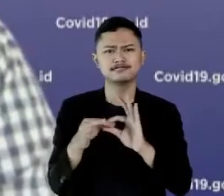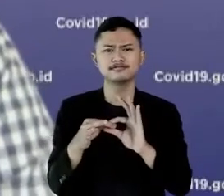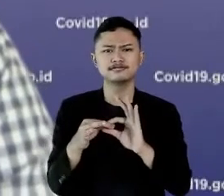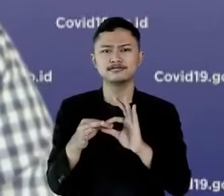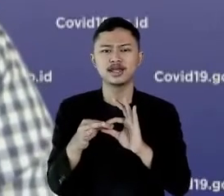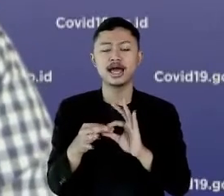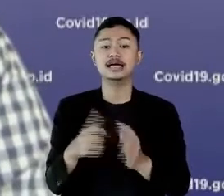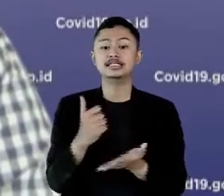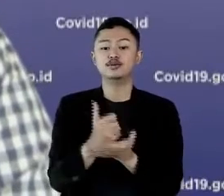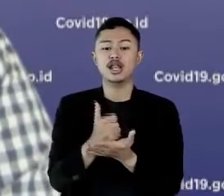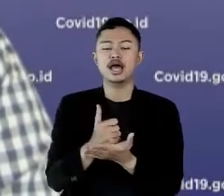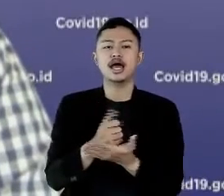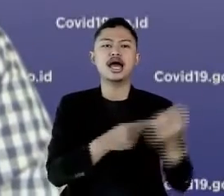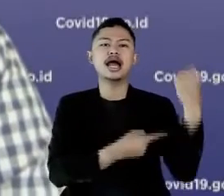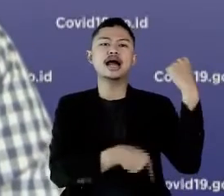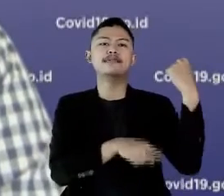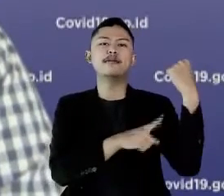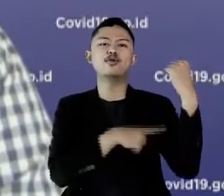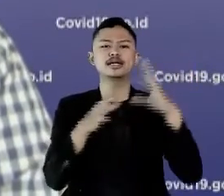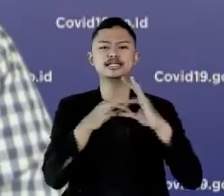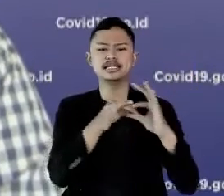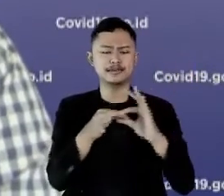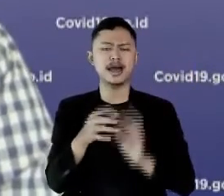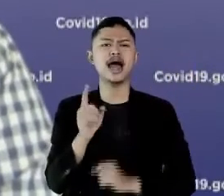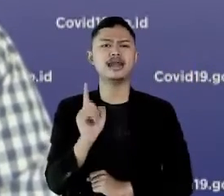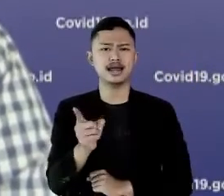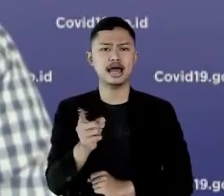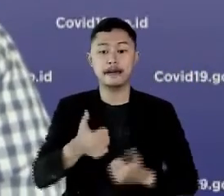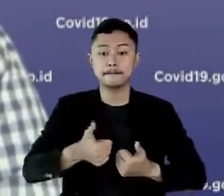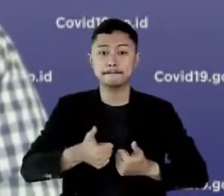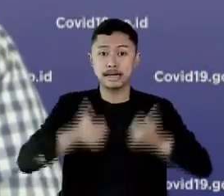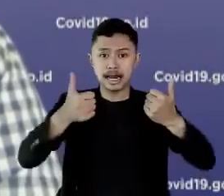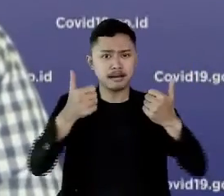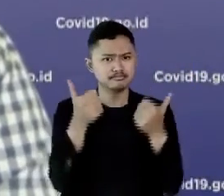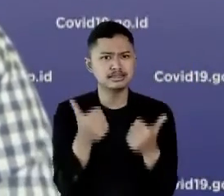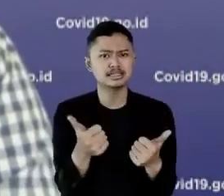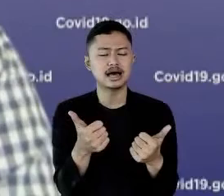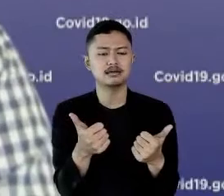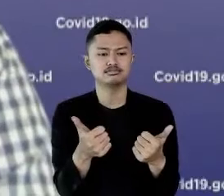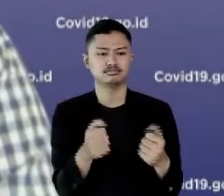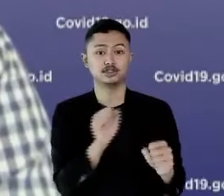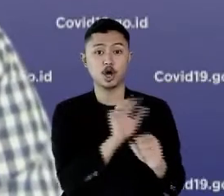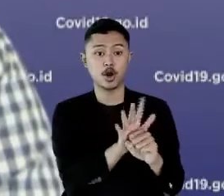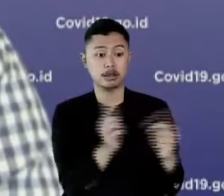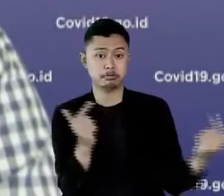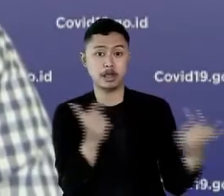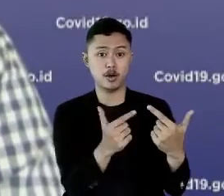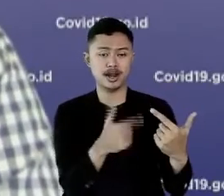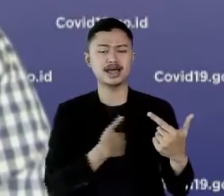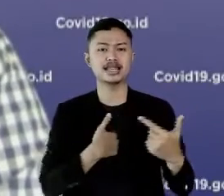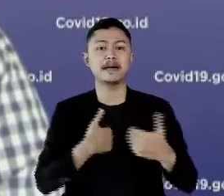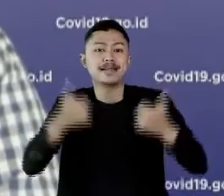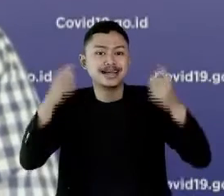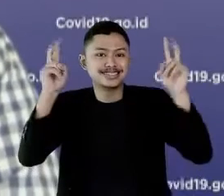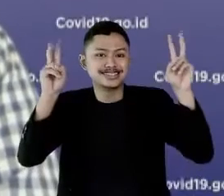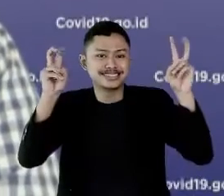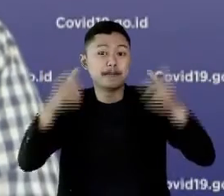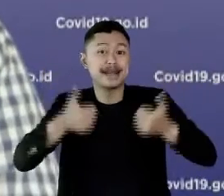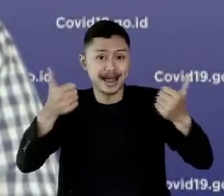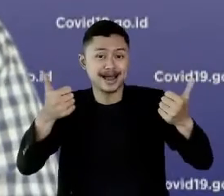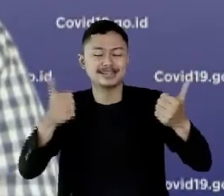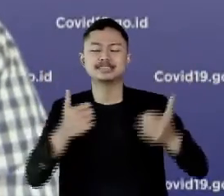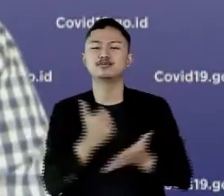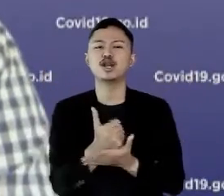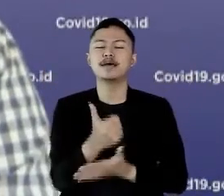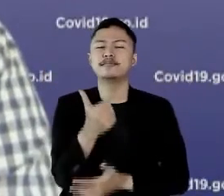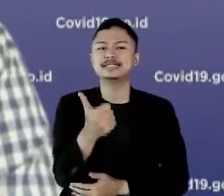modal sebetulnya untuk menjadikan kita bisa menang melawan pandemi ini, kalau kita sebut menang ya gitu. Karena memang kita punya